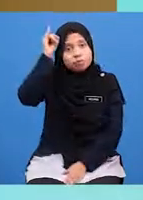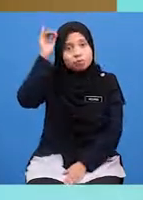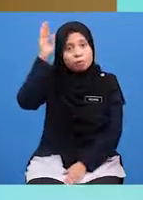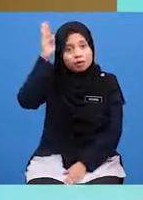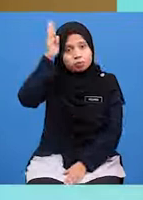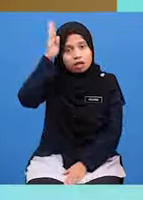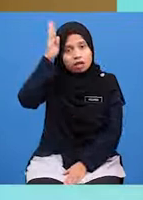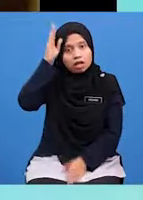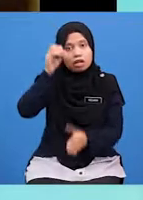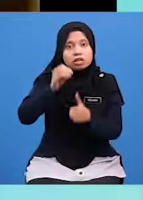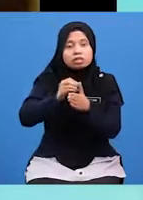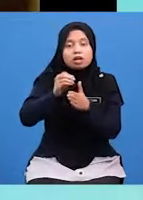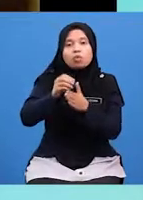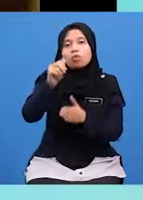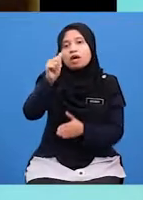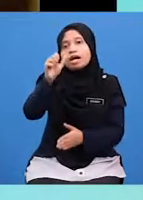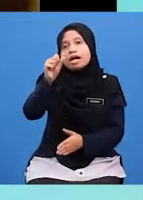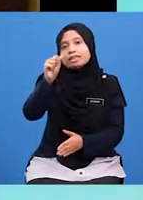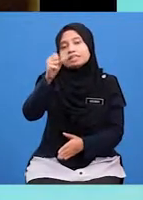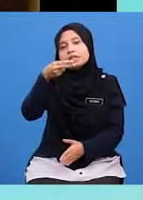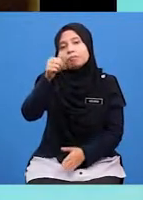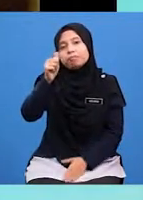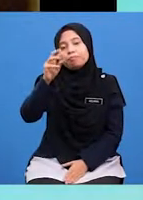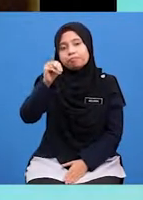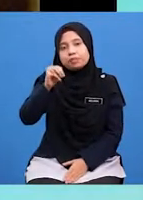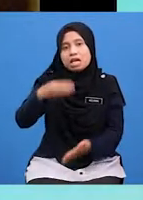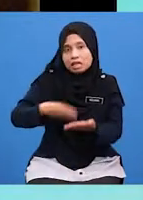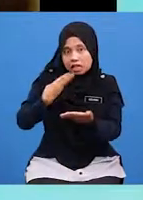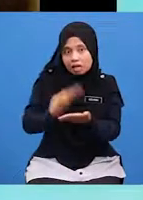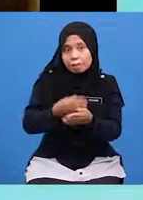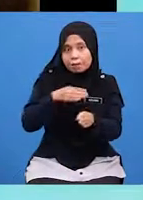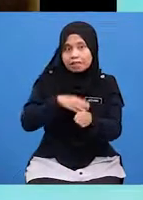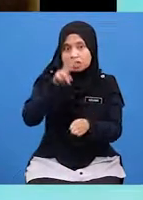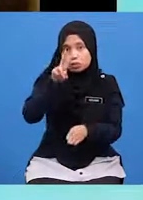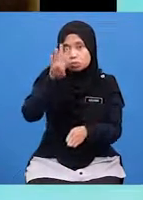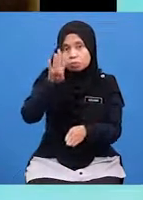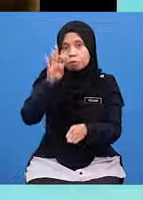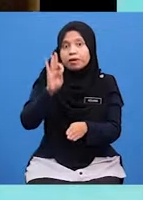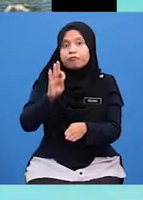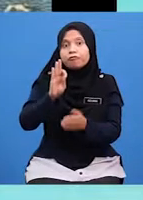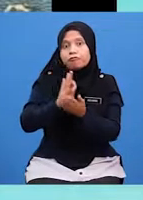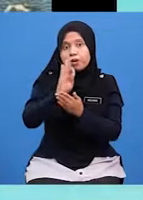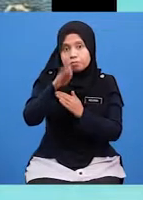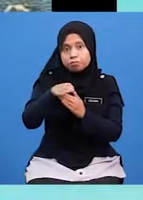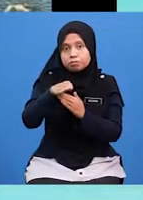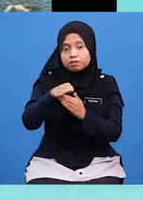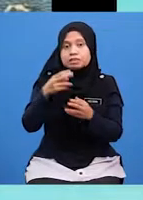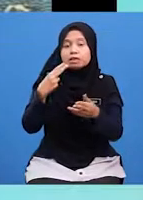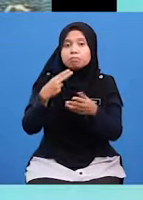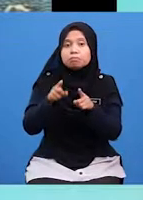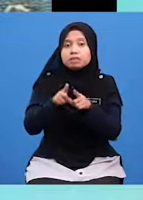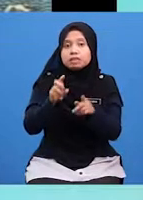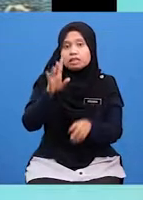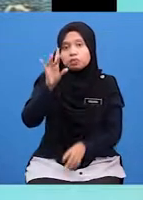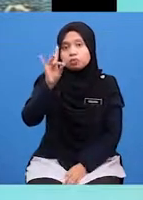atau As-Sam Ad-Din. Beliau dilahirkan pada 24 Februari 1304 bersamaan dengan bulan